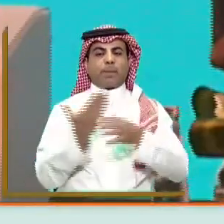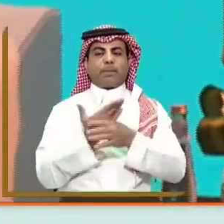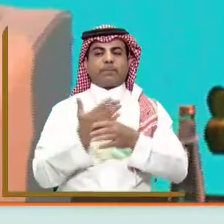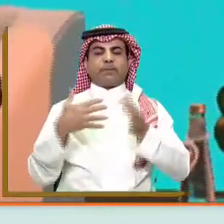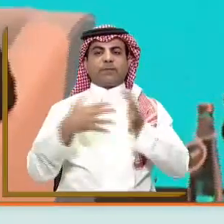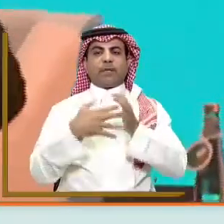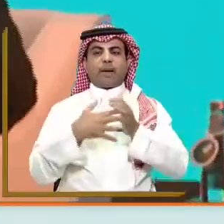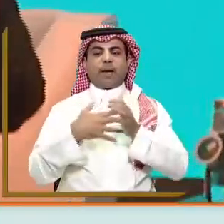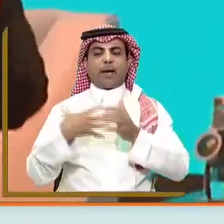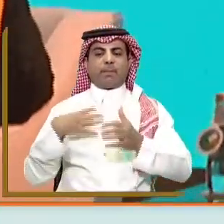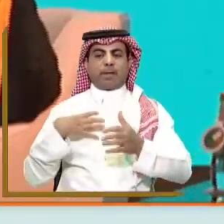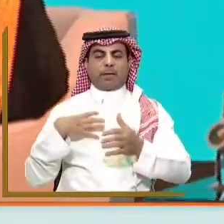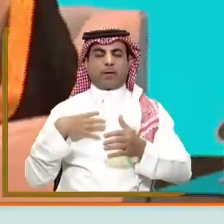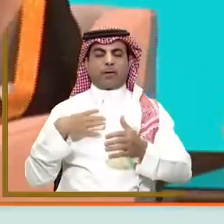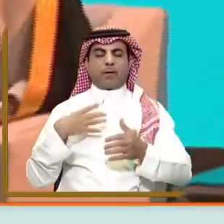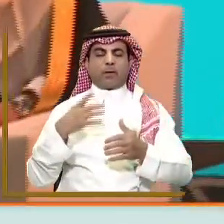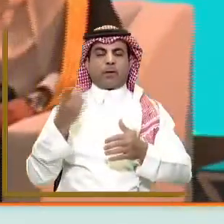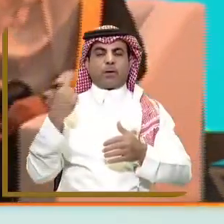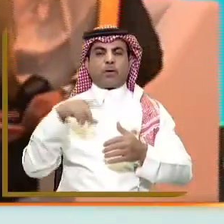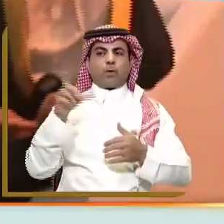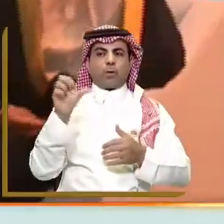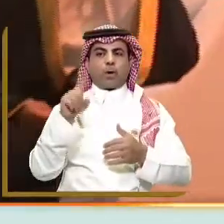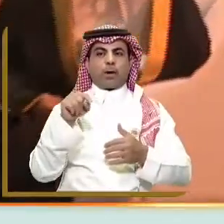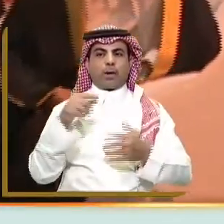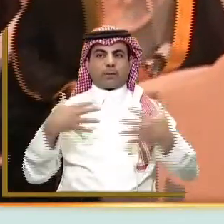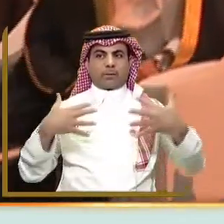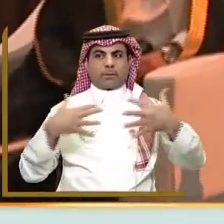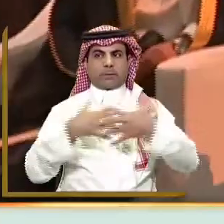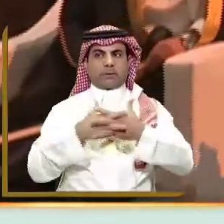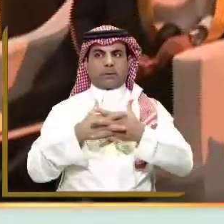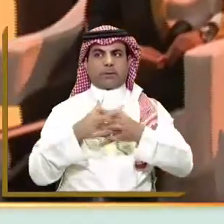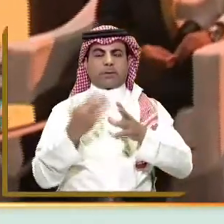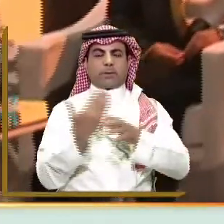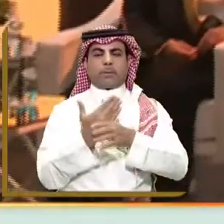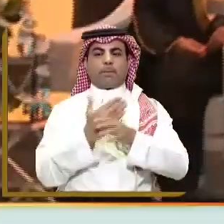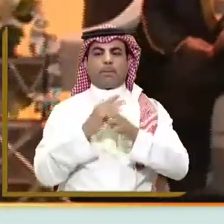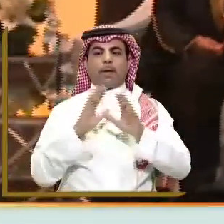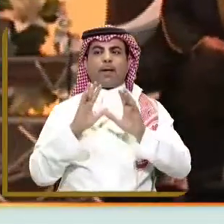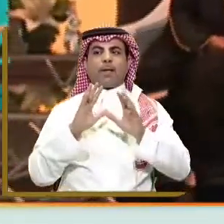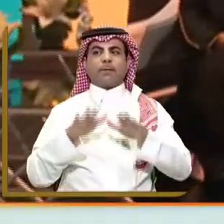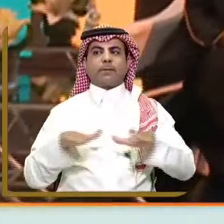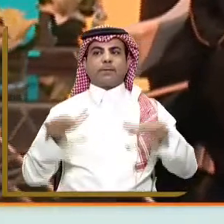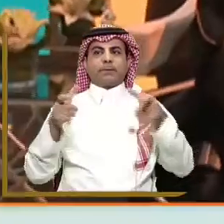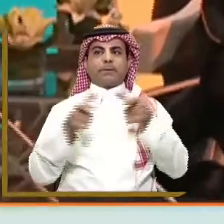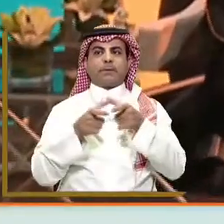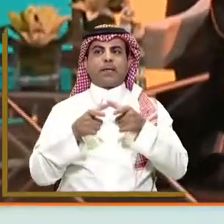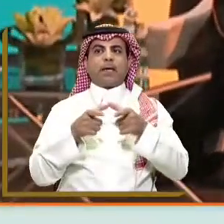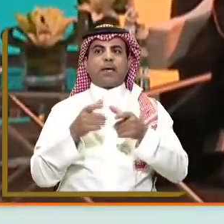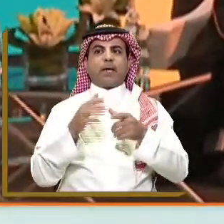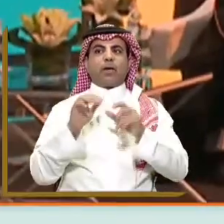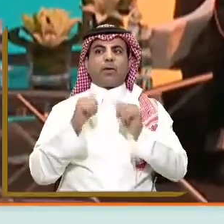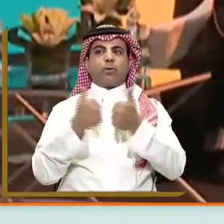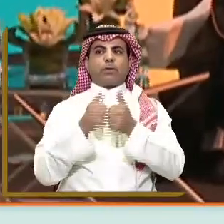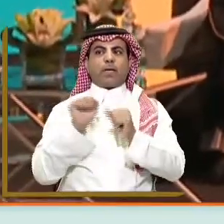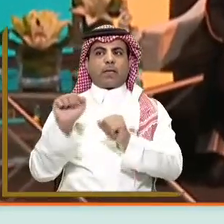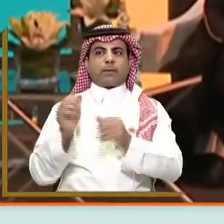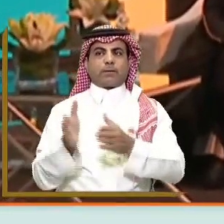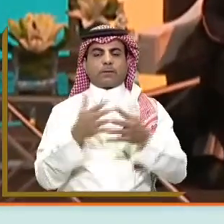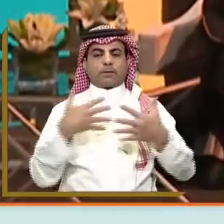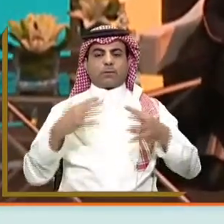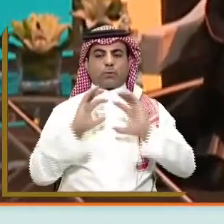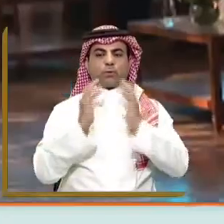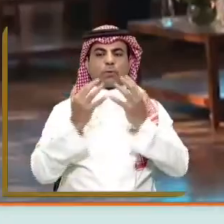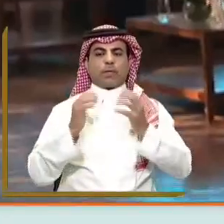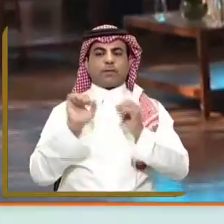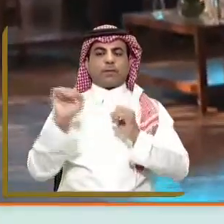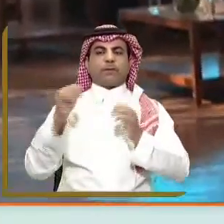جامعة الأميرة نورة بنت عبد الرحمن بالشراكة مع اللجنة النسائية للتنمية المجتمعية في مجلس منطقة الرياض ومجلس شؤون